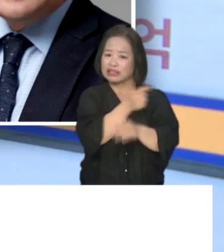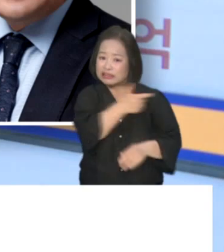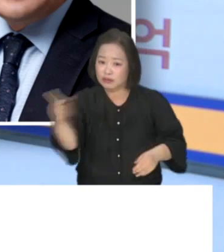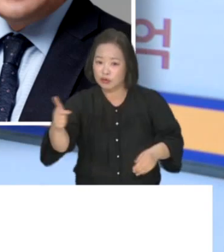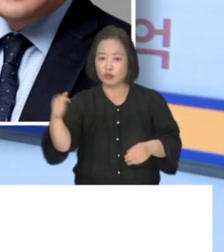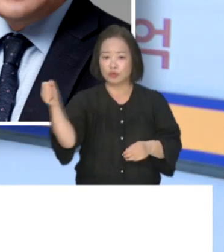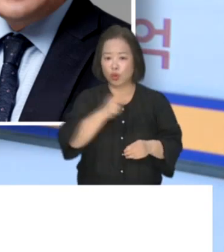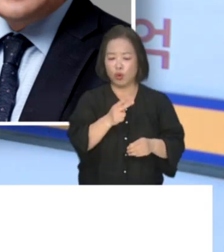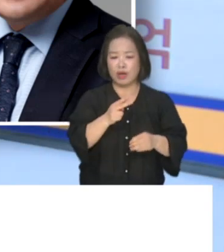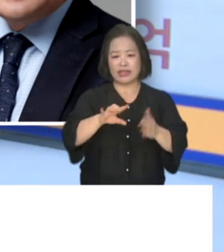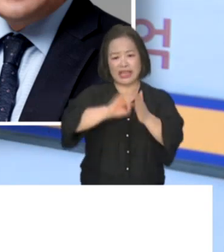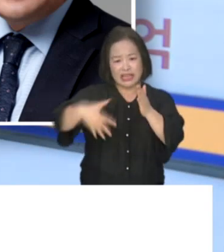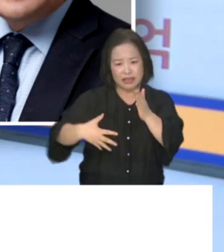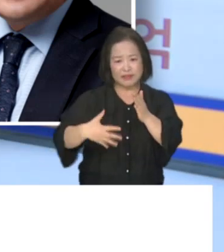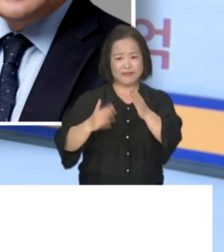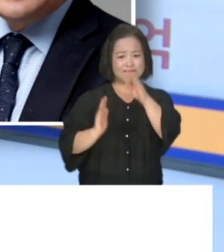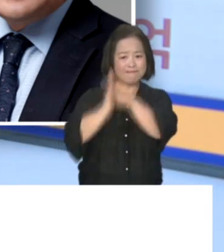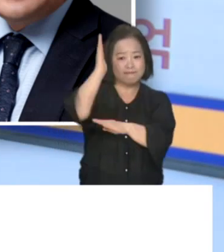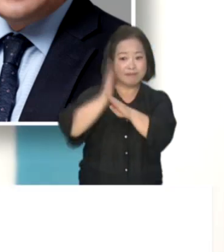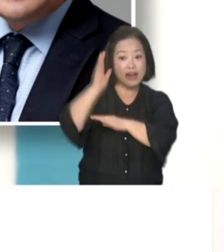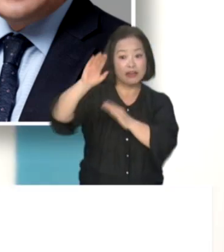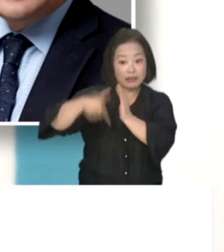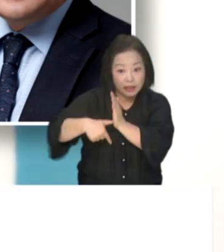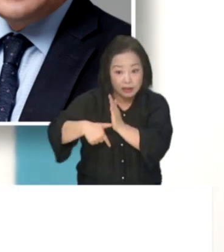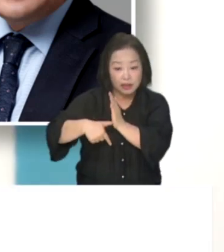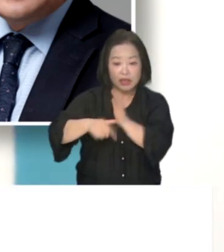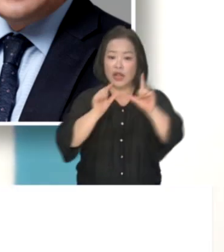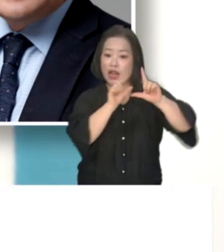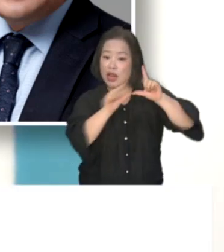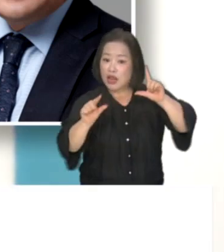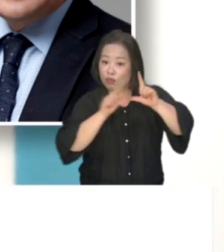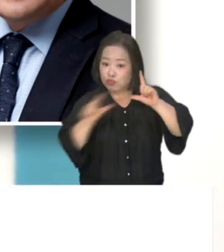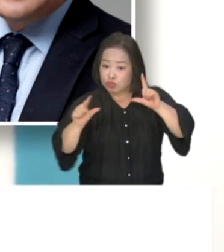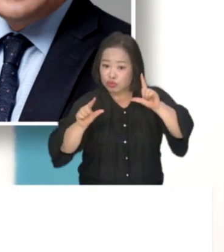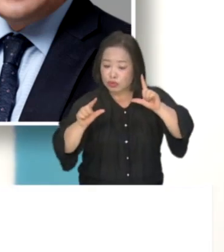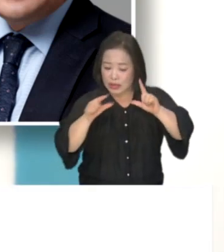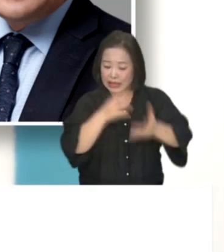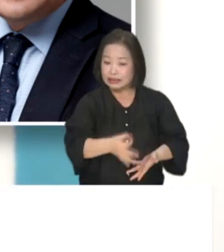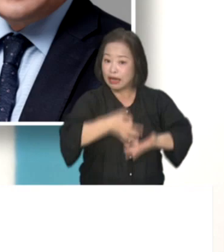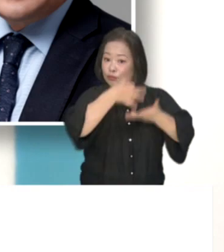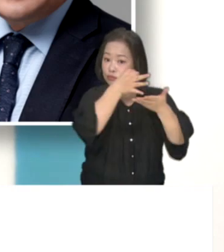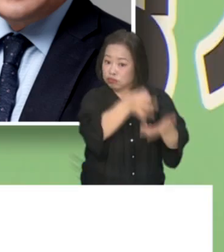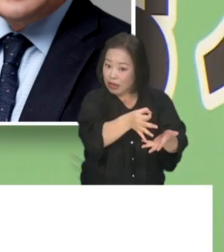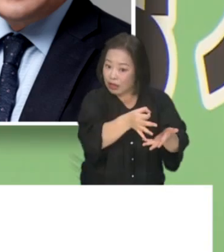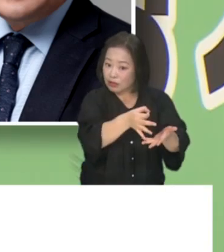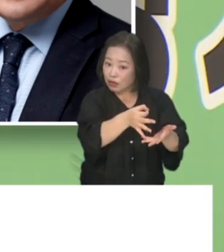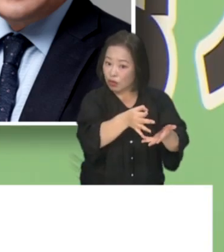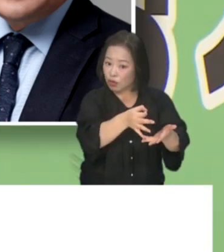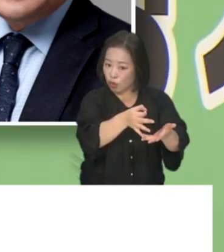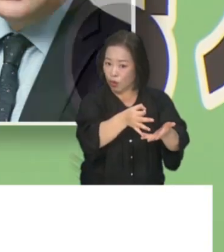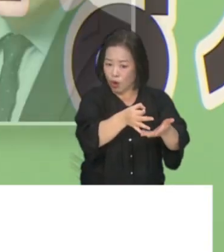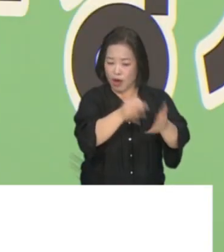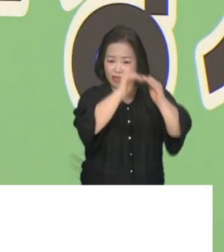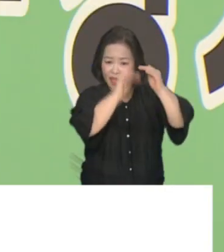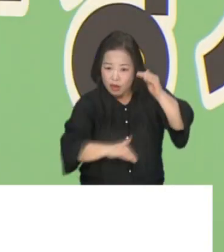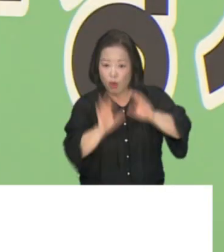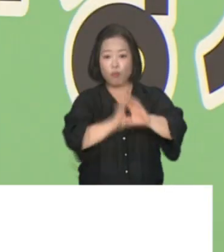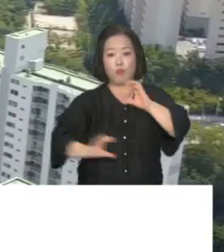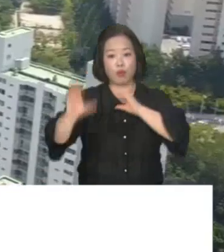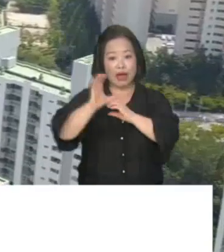과다한 경우에는 이 종부세를 일부 납부하는 방향으로 제도 보완을 하는